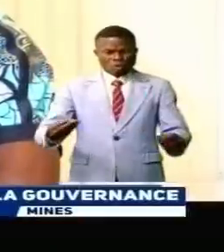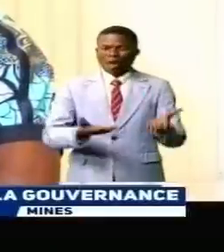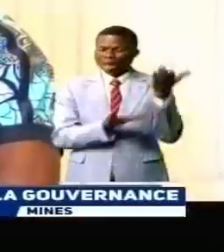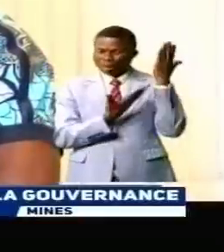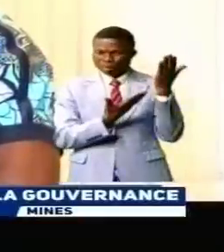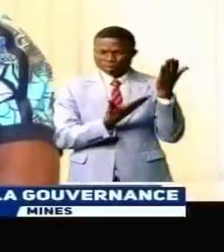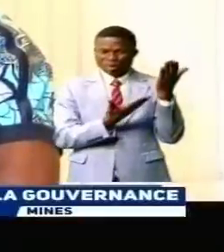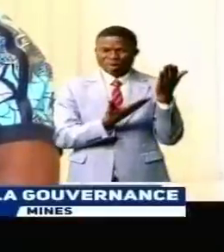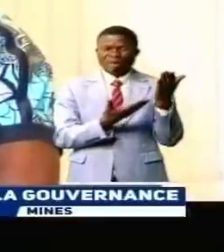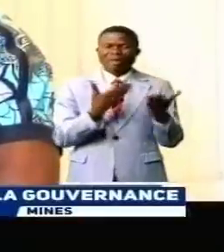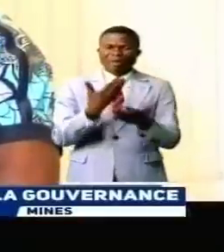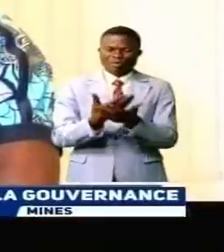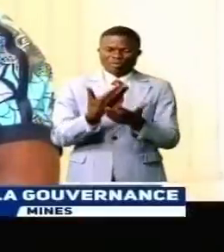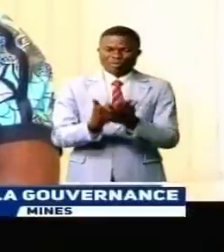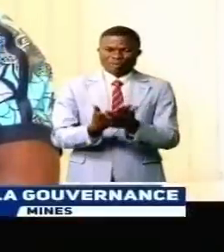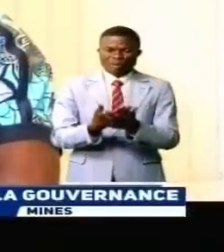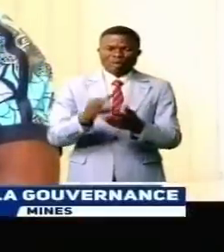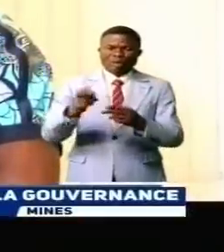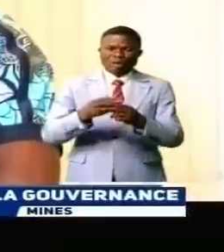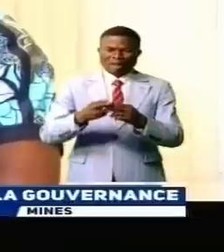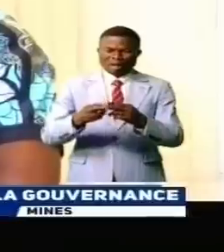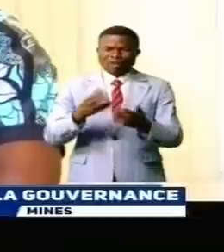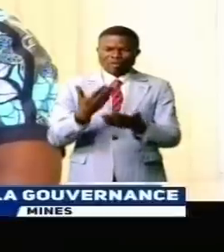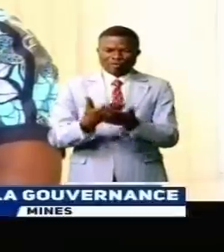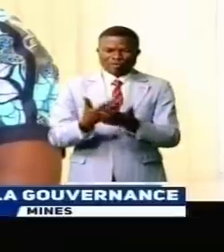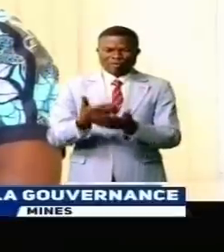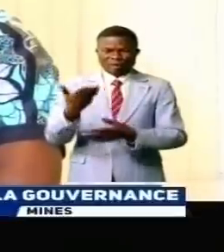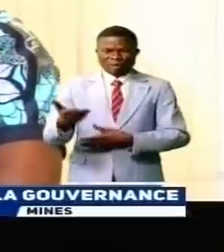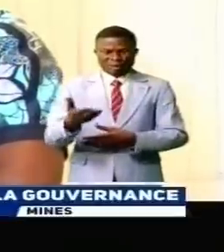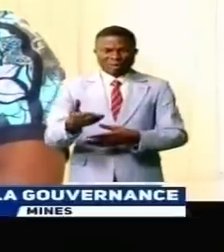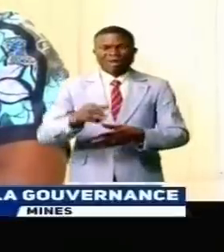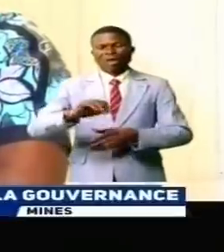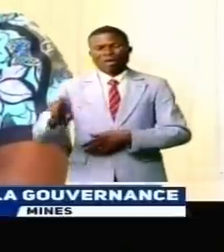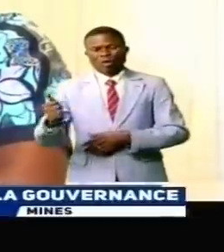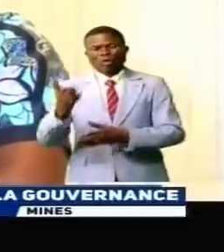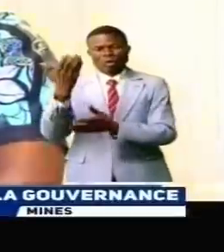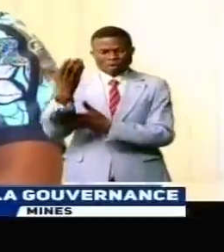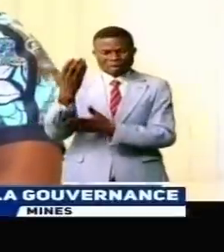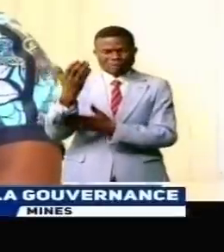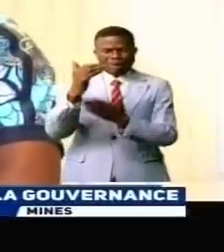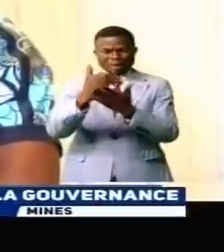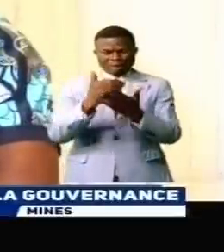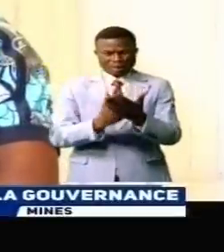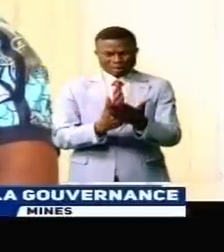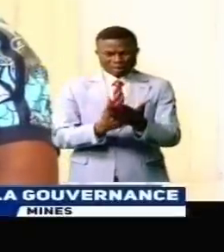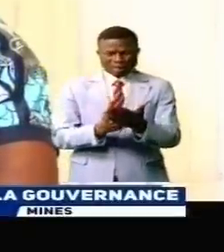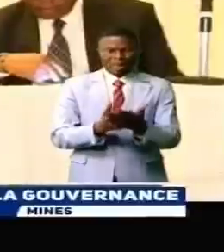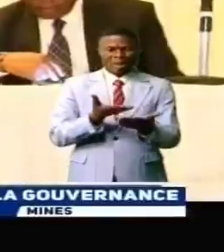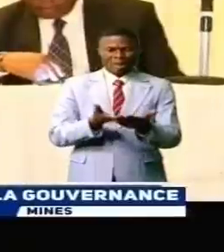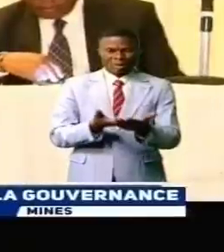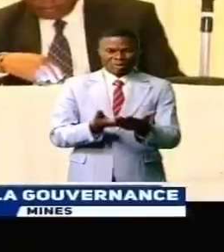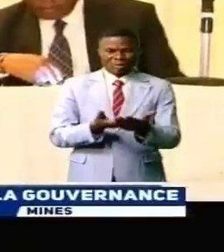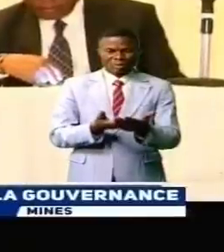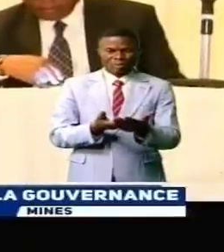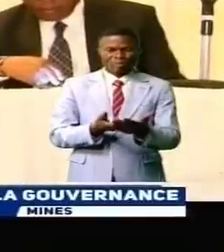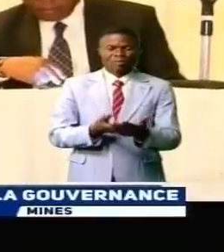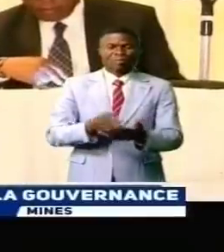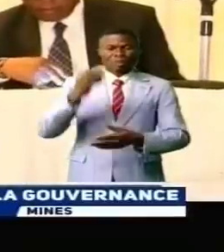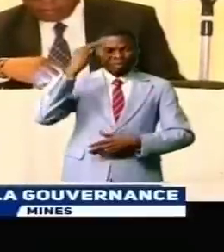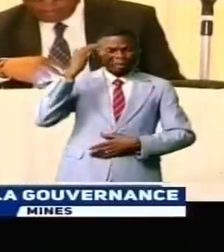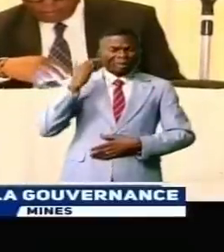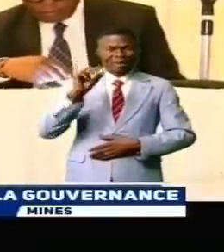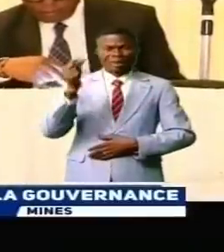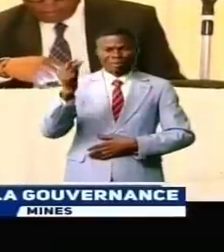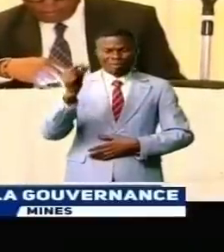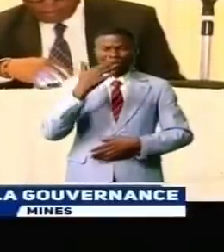adéquates à court et à moyen terme et d'autres recommandations ainsi formulées. La patronne des mines